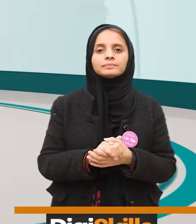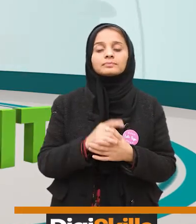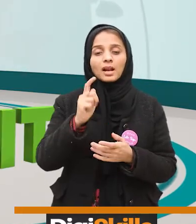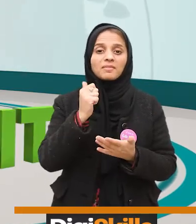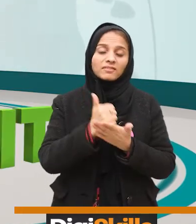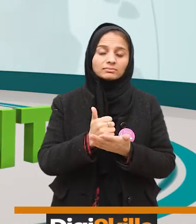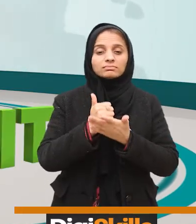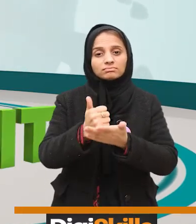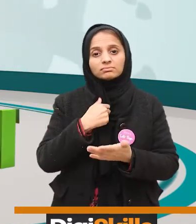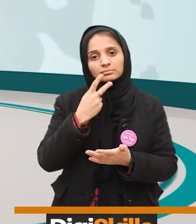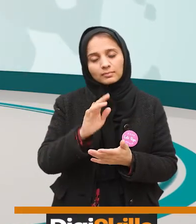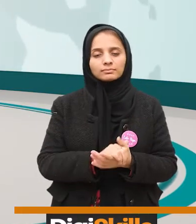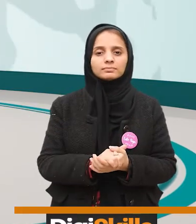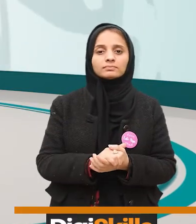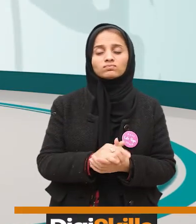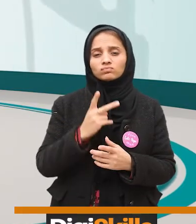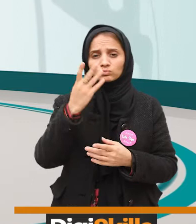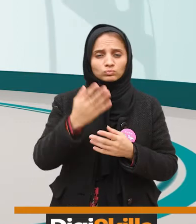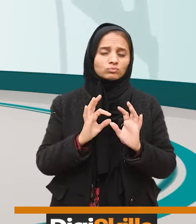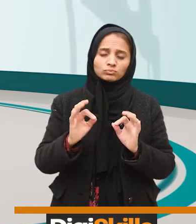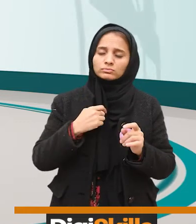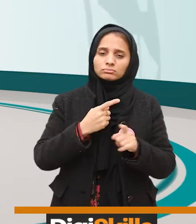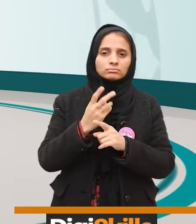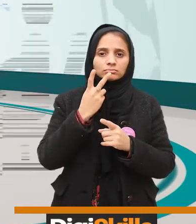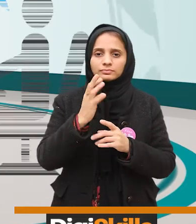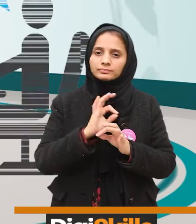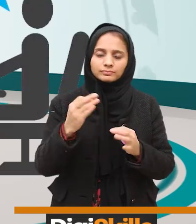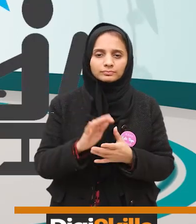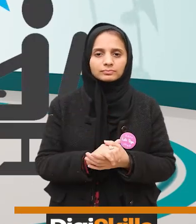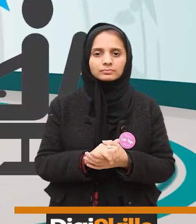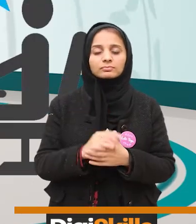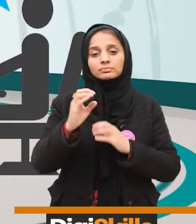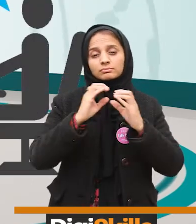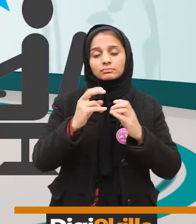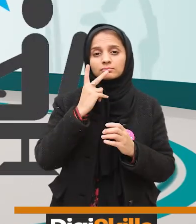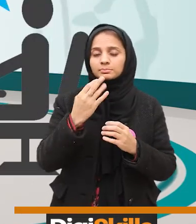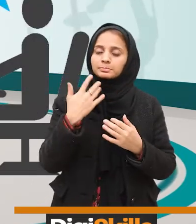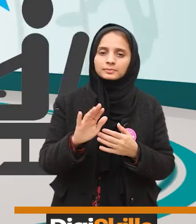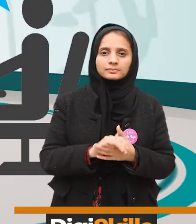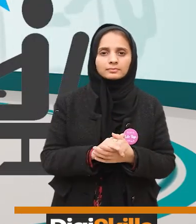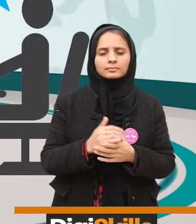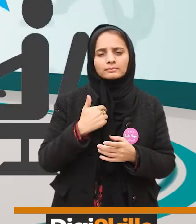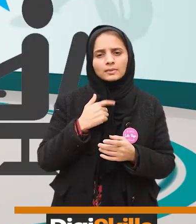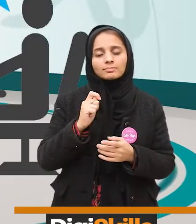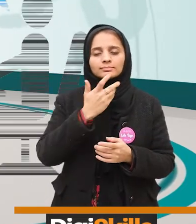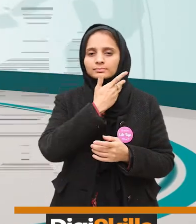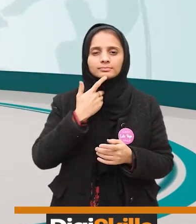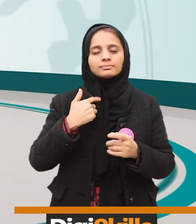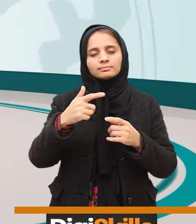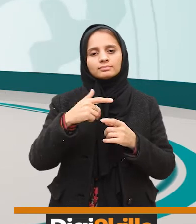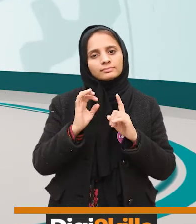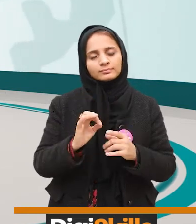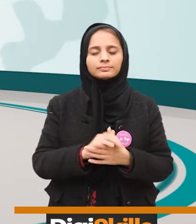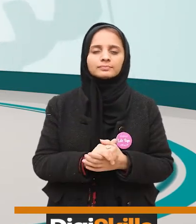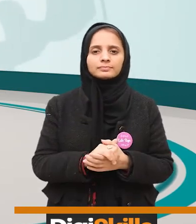آپ کی کوالٹی دیکھ لی، میں نے آپ کا کمانڈ آن یور اسکل دیکھ لیا، اور سب سے امپورٹنٹ بات، میں نے آپ کی کمیونیکیشن اسکل دیکھ لی۔ میں آپ کے ساتھ کمفرٹیبل